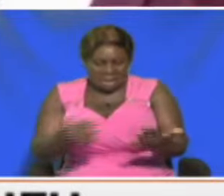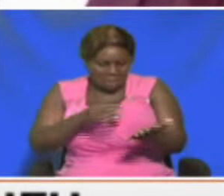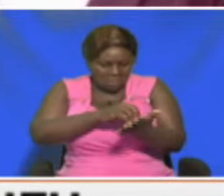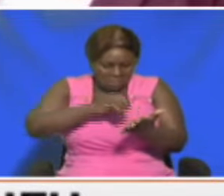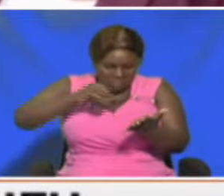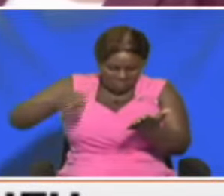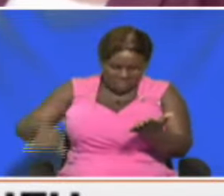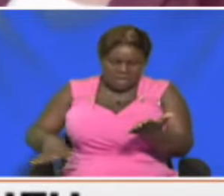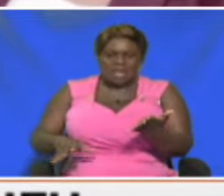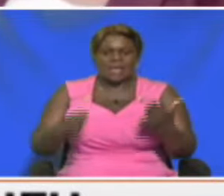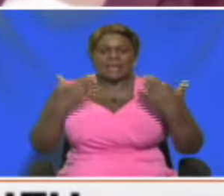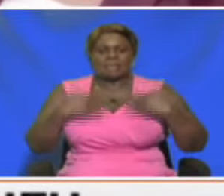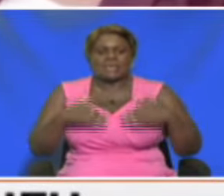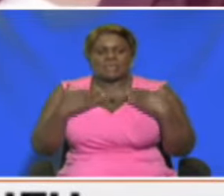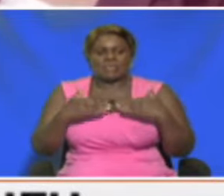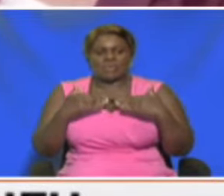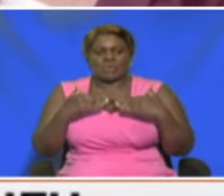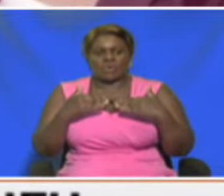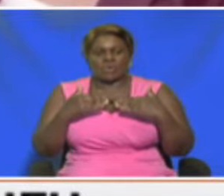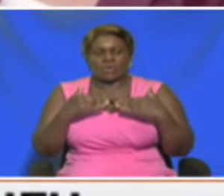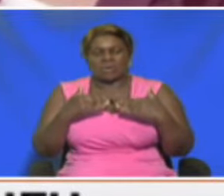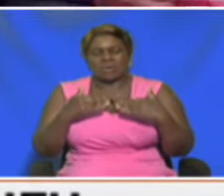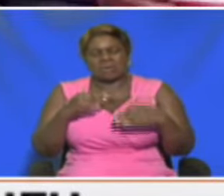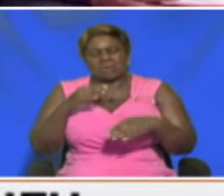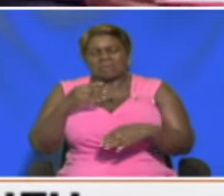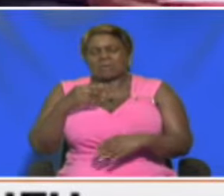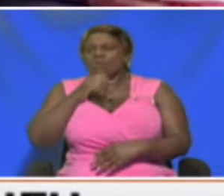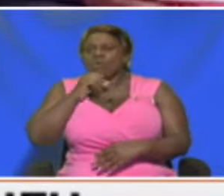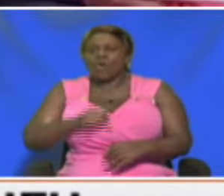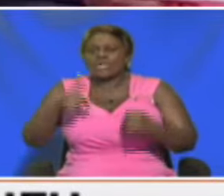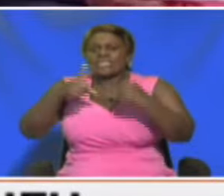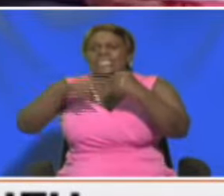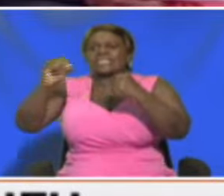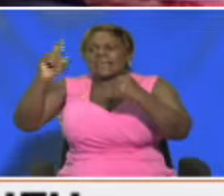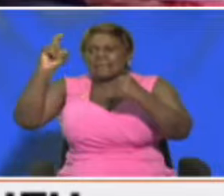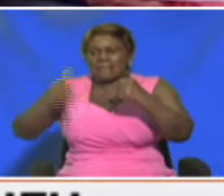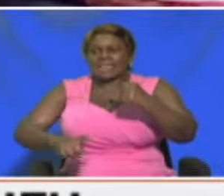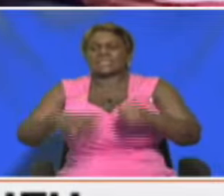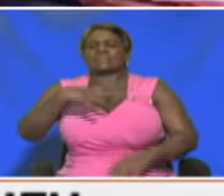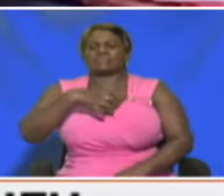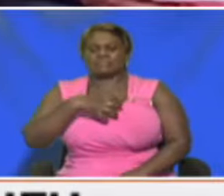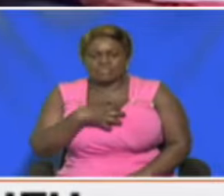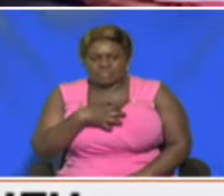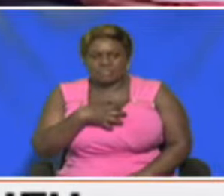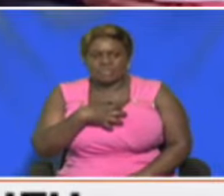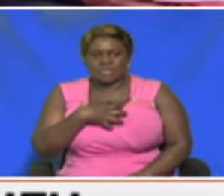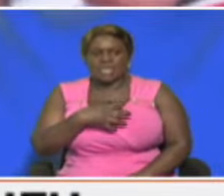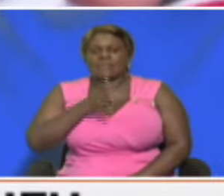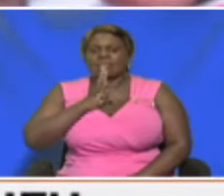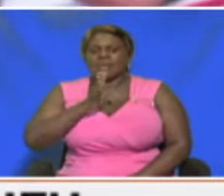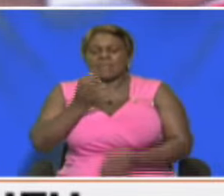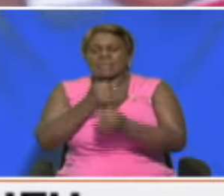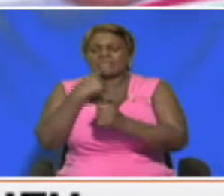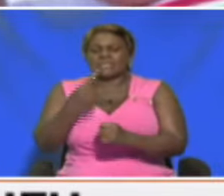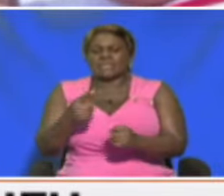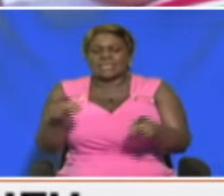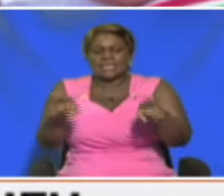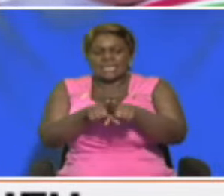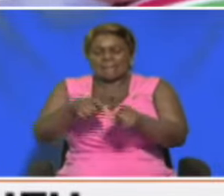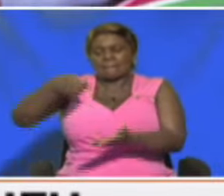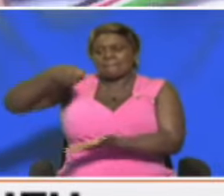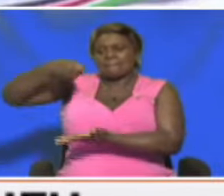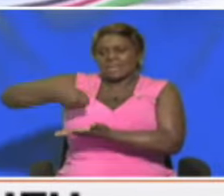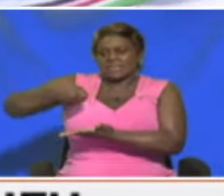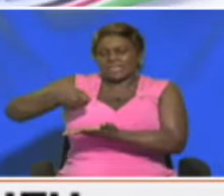removed. Wale watakao hitimu miaka 60 serikalini lazima wastaafu, kulingana na hotuba ya rais. Na kuhusiana na